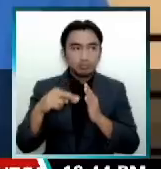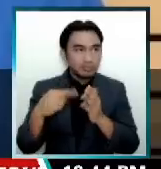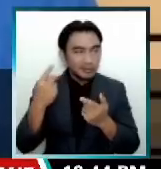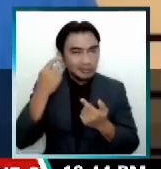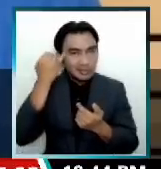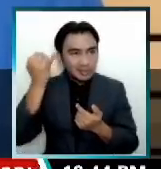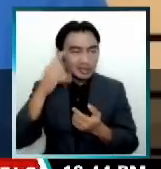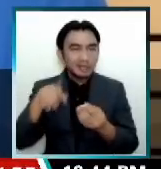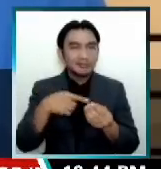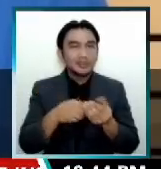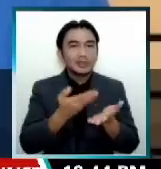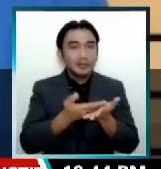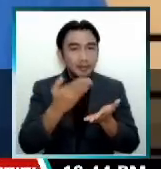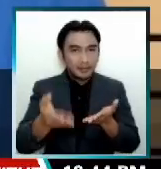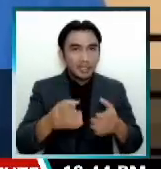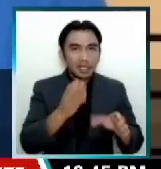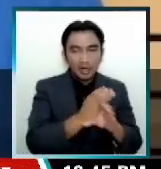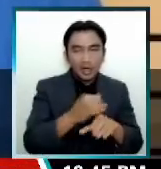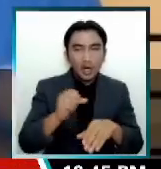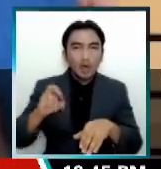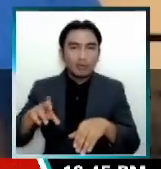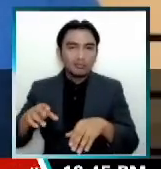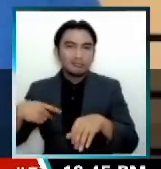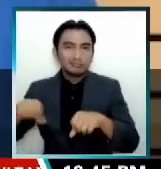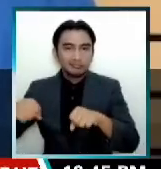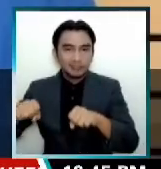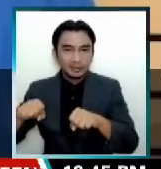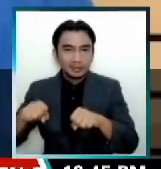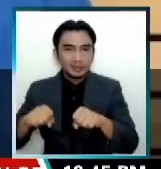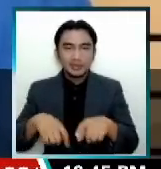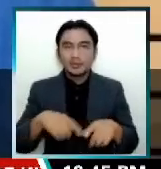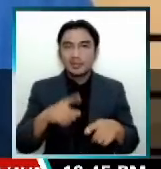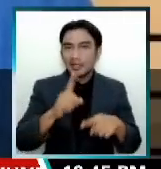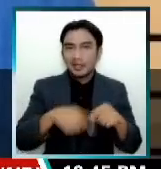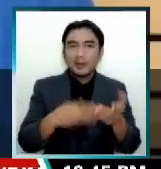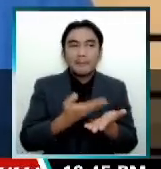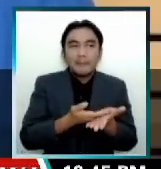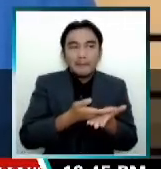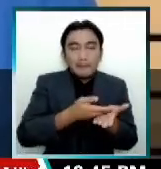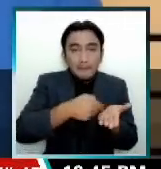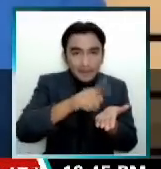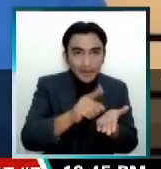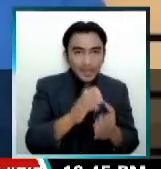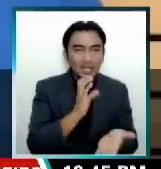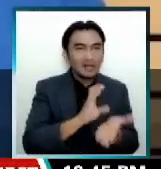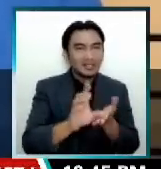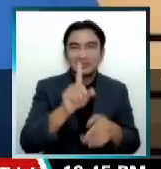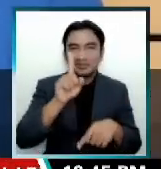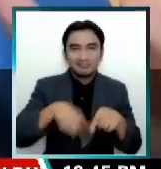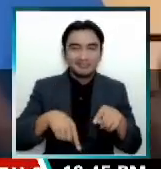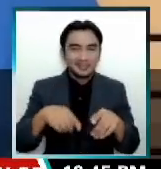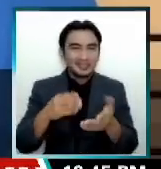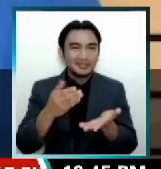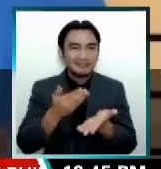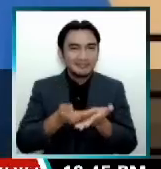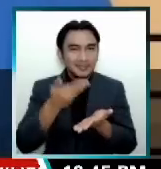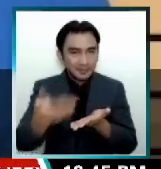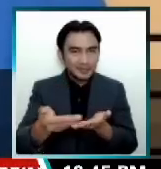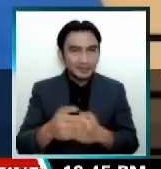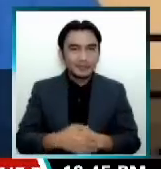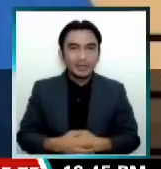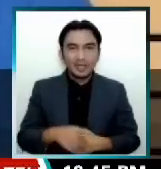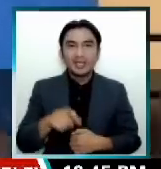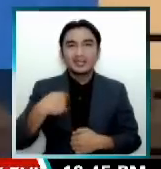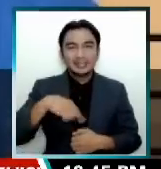motor, if you cannot pay it in cash, you cannot afford it. Kasi iniiwasan ko talaga na mangutang